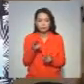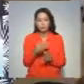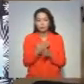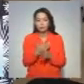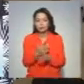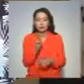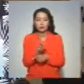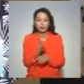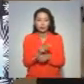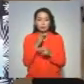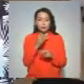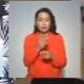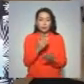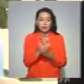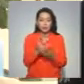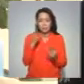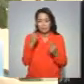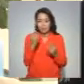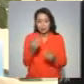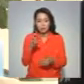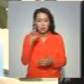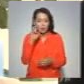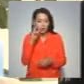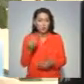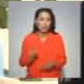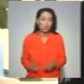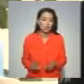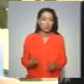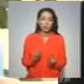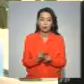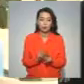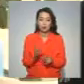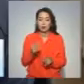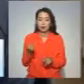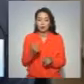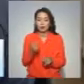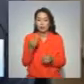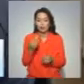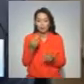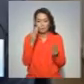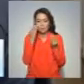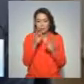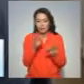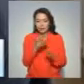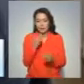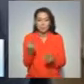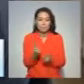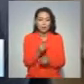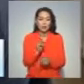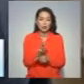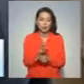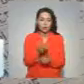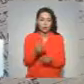не знает никто. К слову, и в государственных, и в частных рехабах им гарантируют анонимность. В первых курс лечения длится